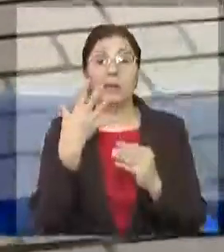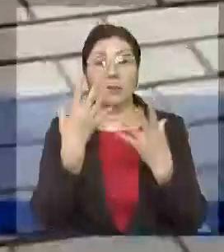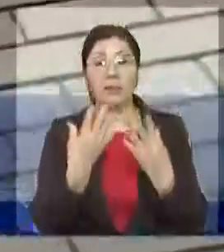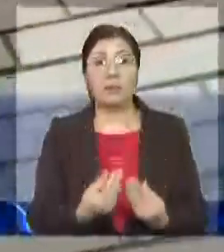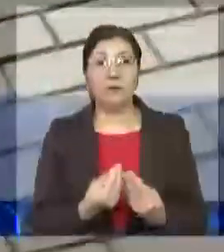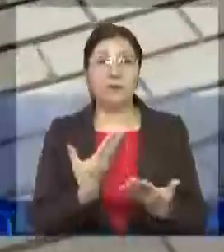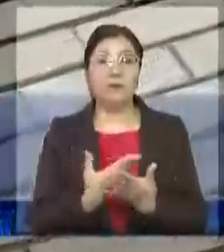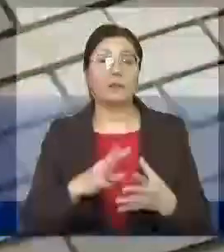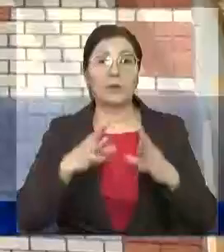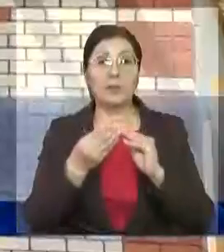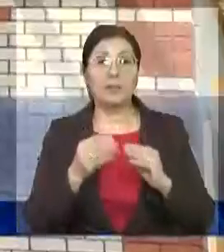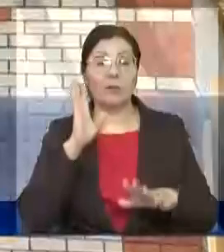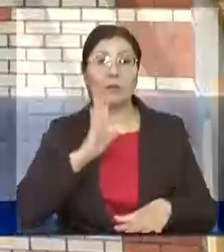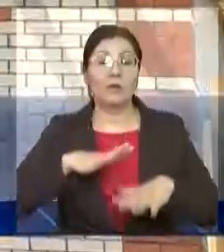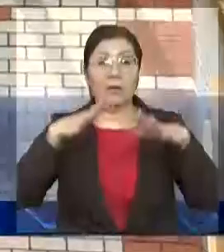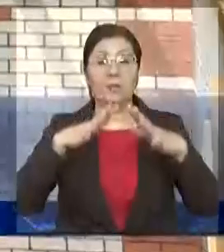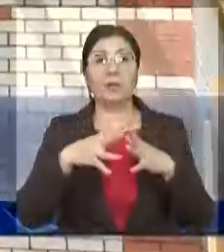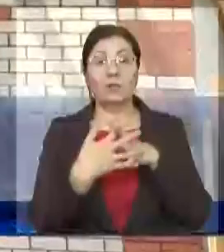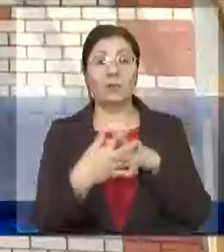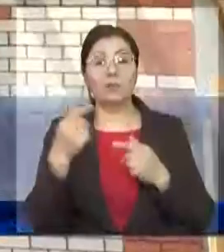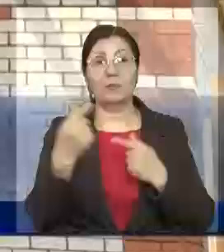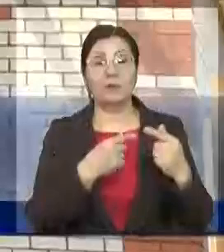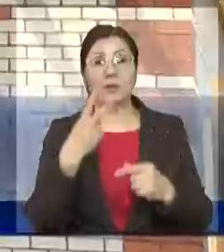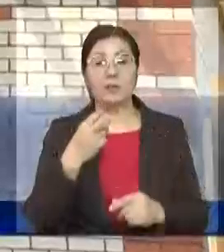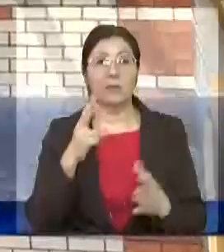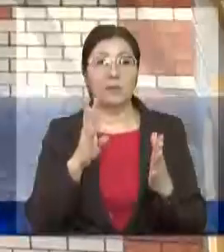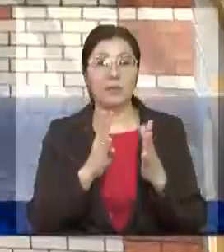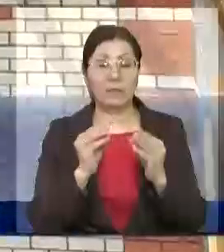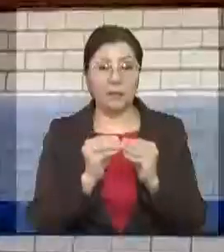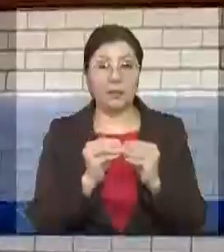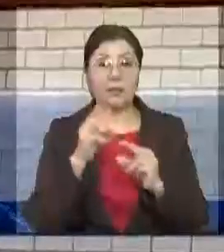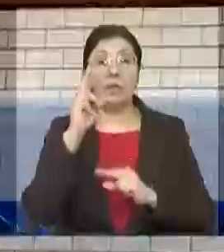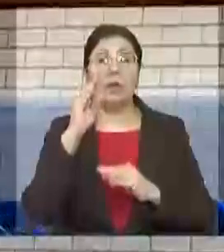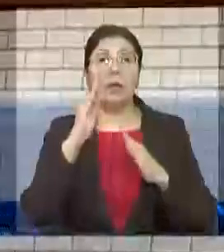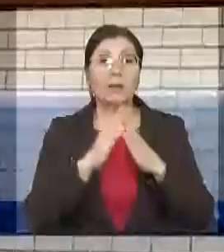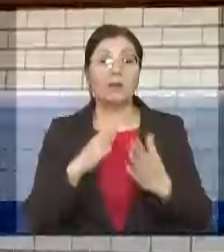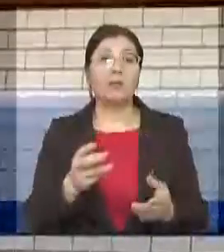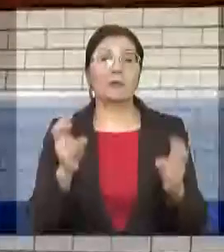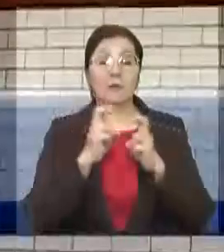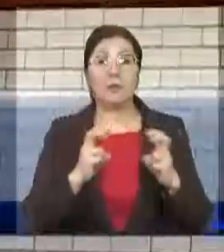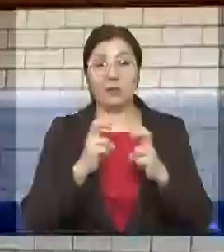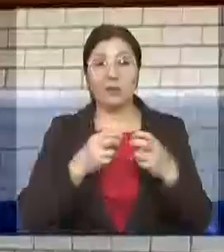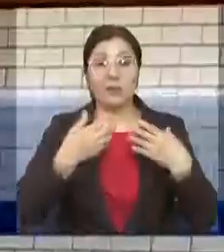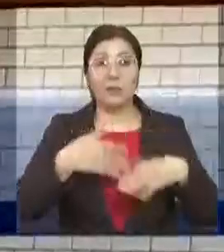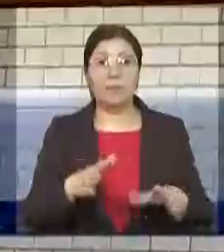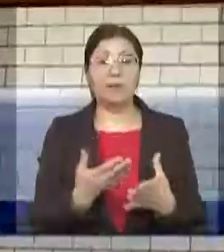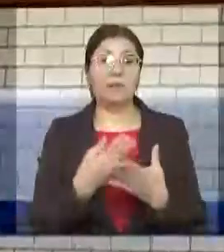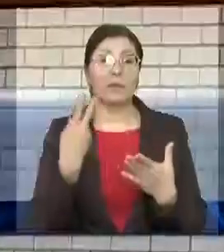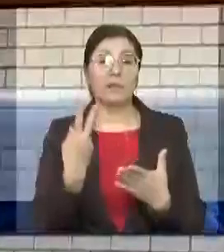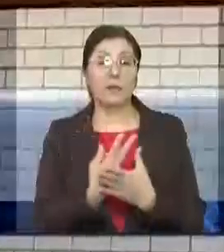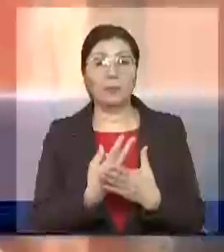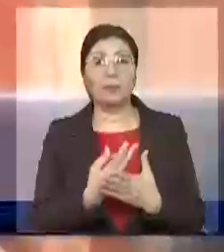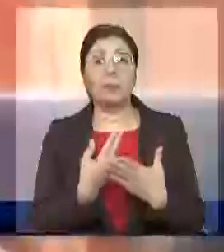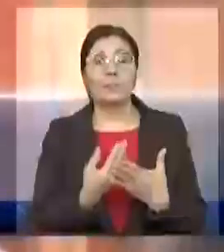15-25 дней. В результате паводков в населенном пункте пострадало 210 строений. Их обследование полностью завершено. На вторичном рынке